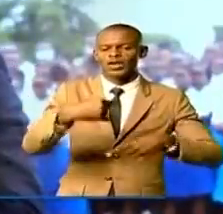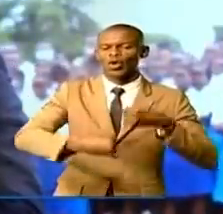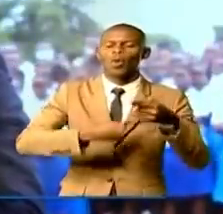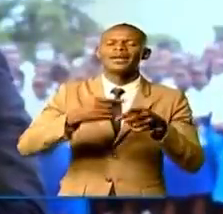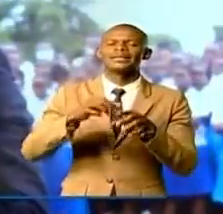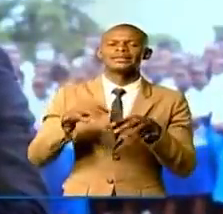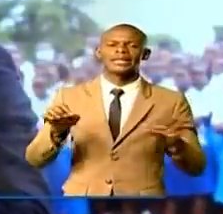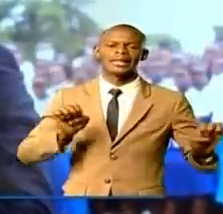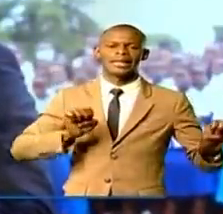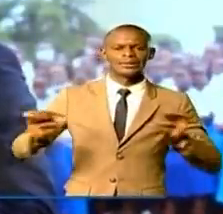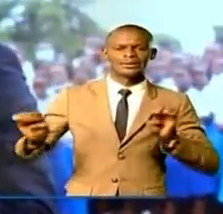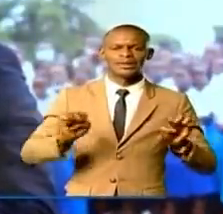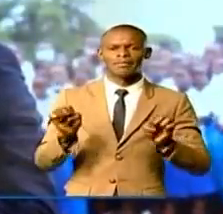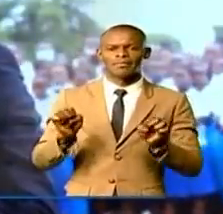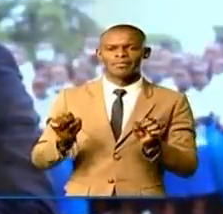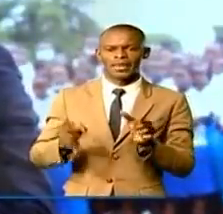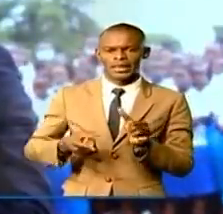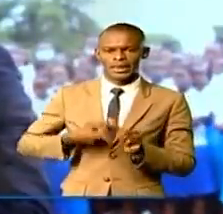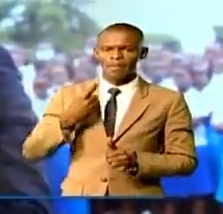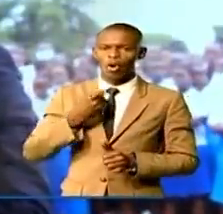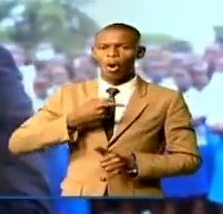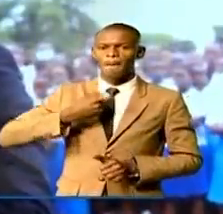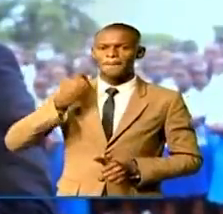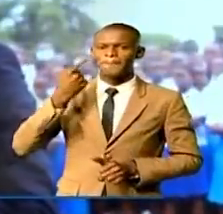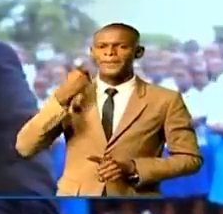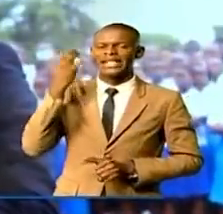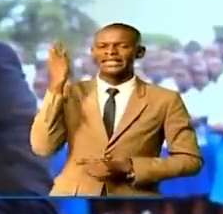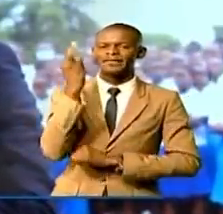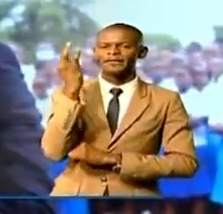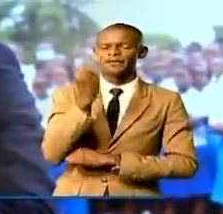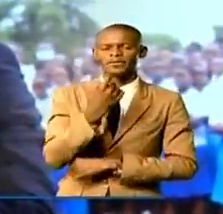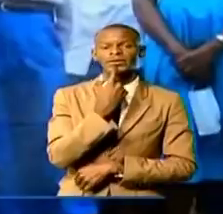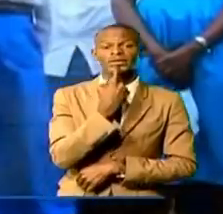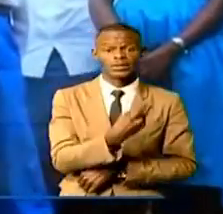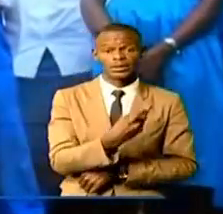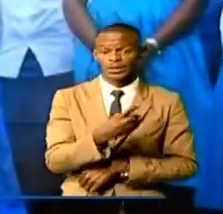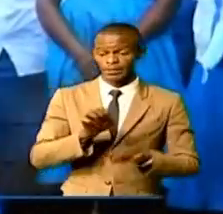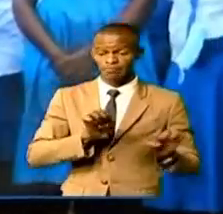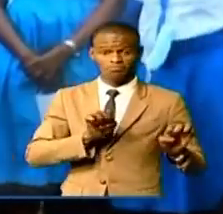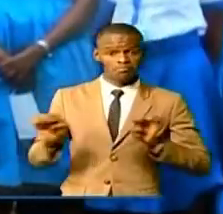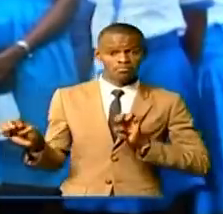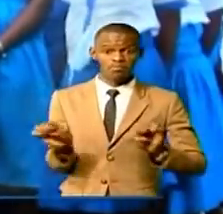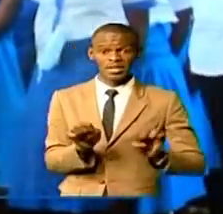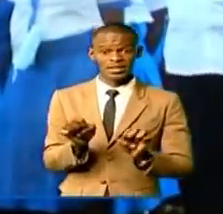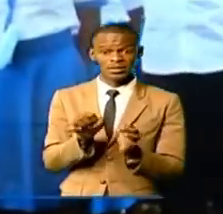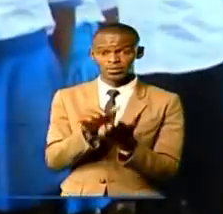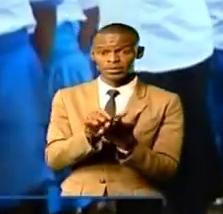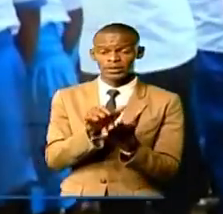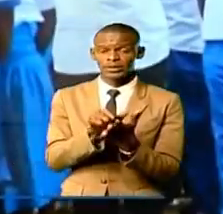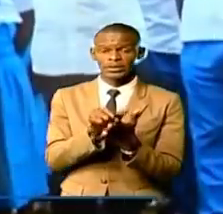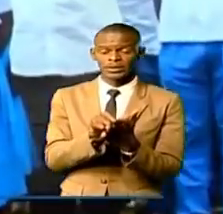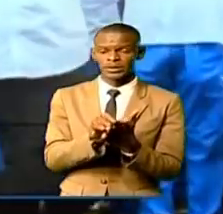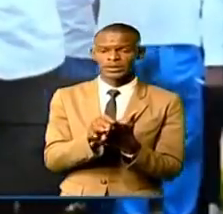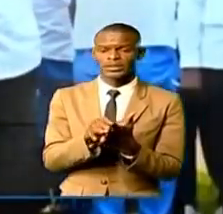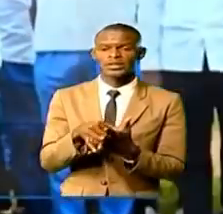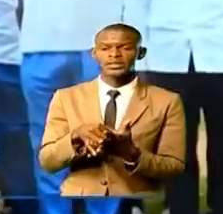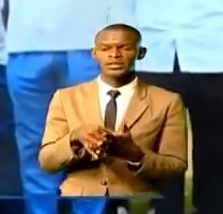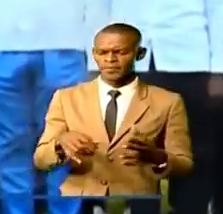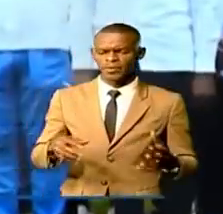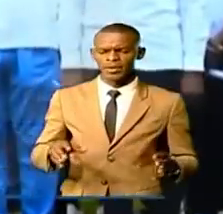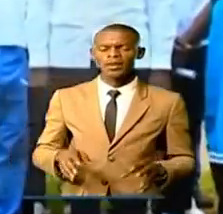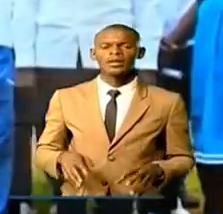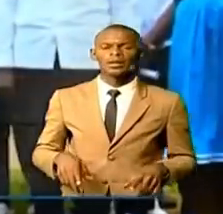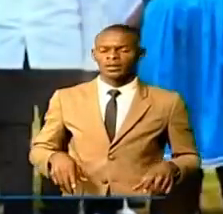son mot de circonstance, ce dernier a indiqué que ces épreuves évaluatives ciblent plus de 13 000 candidats, dont